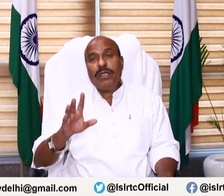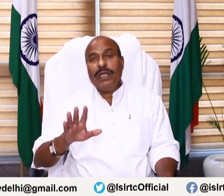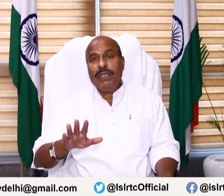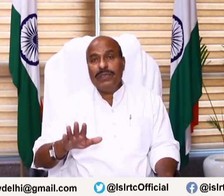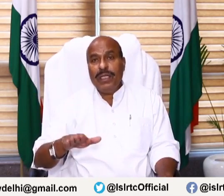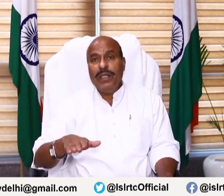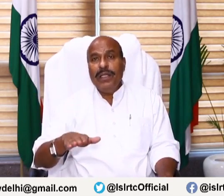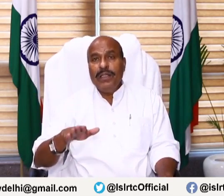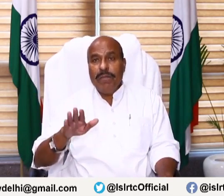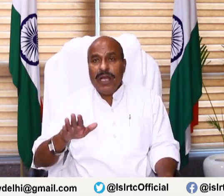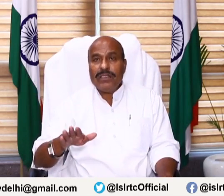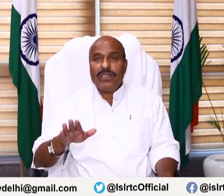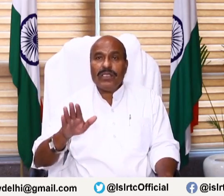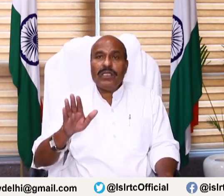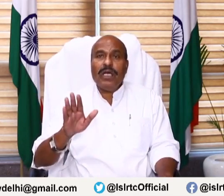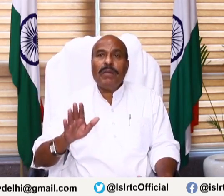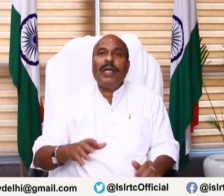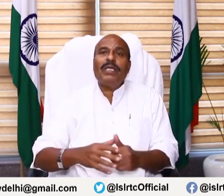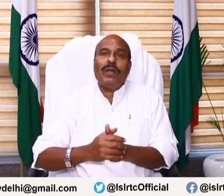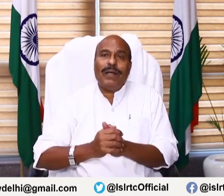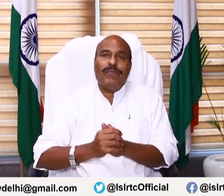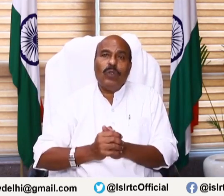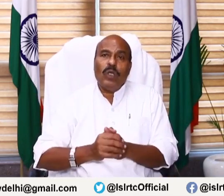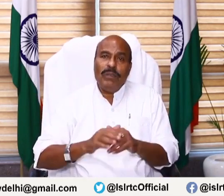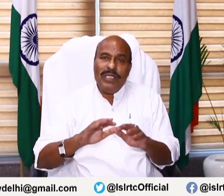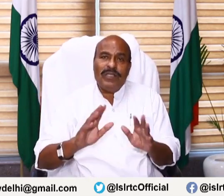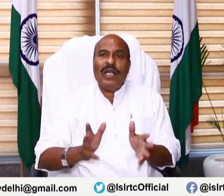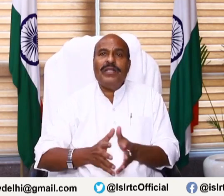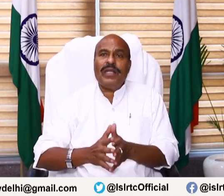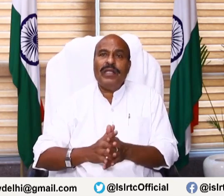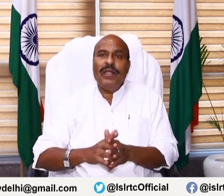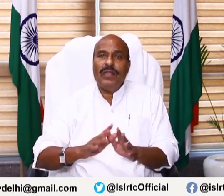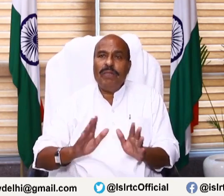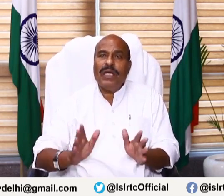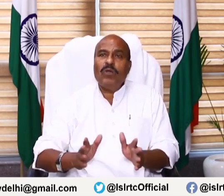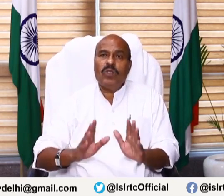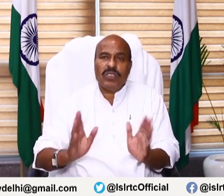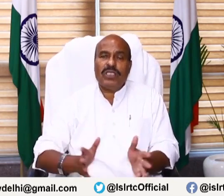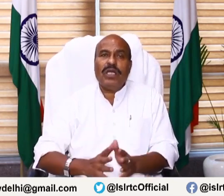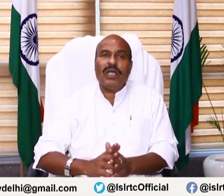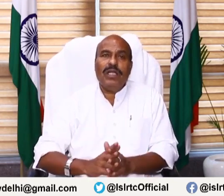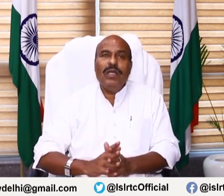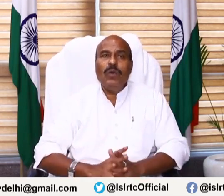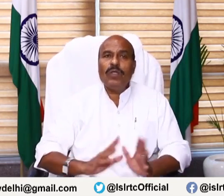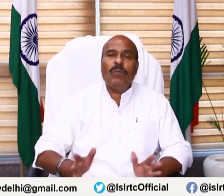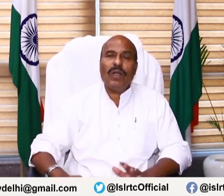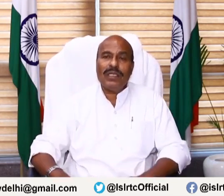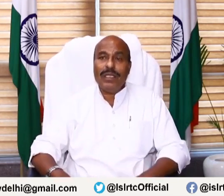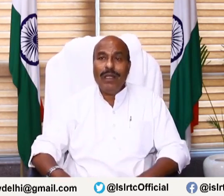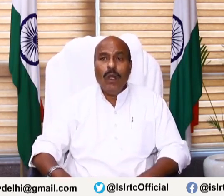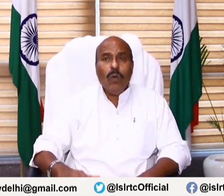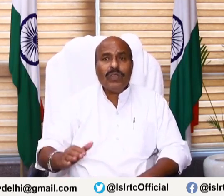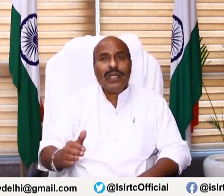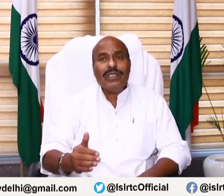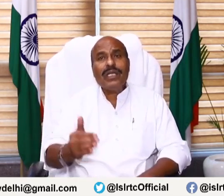न्यूज़ लेटर के माध्यम से दिव्यांगजन सशक्तिकरण विभाग के द्वारा जो गतिविधियां चलाई जा रही हैं दिव्यांगजनों के सशक्तिकरण के लिए, उनके पुनर्वास